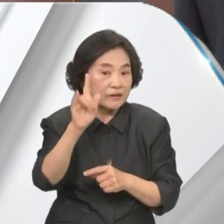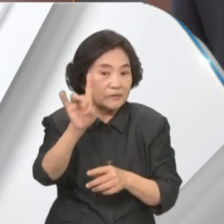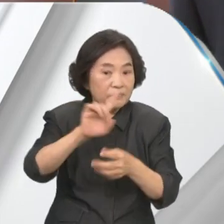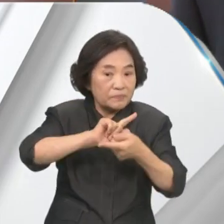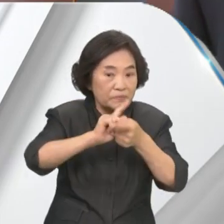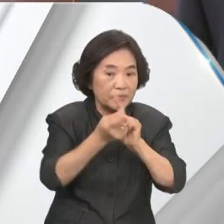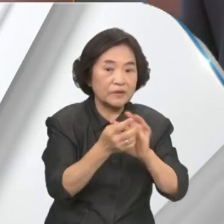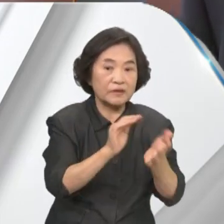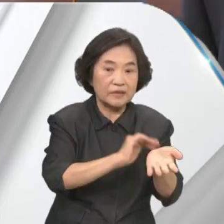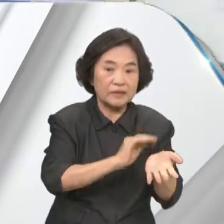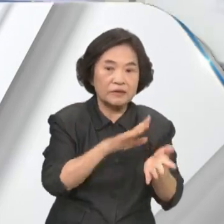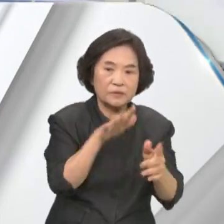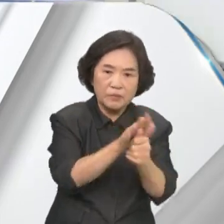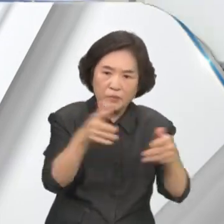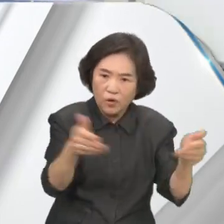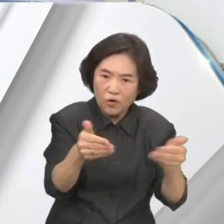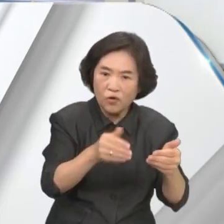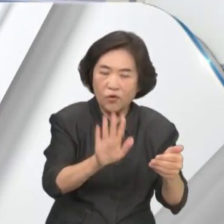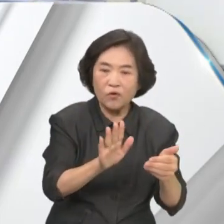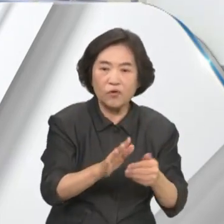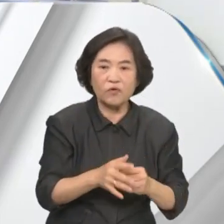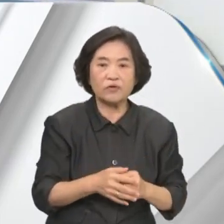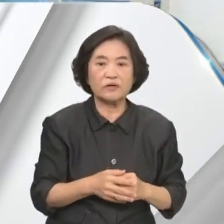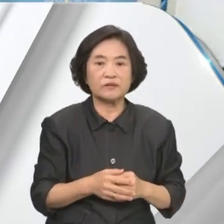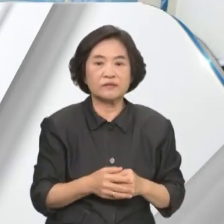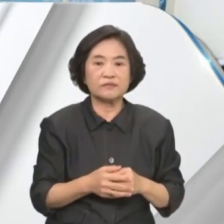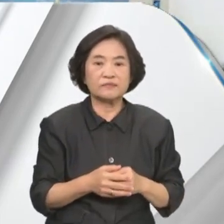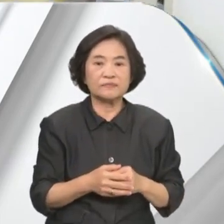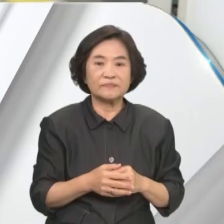做精准的医疗。